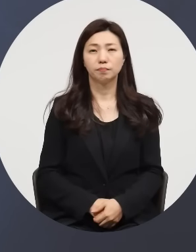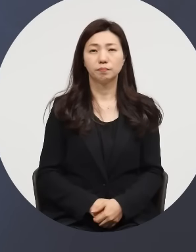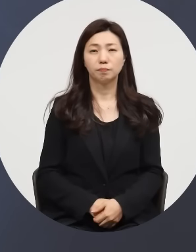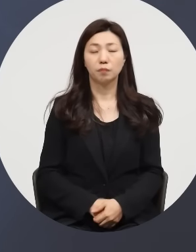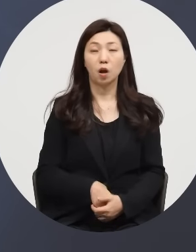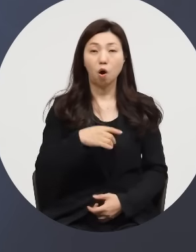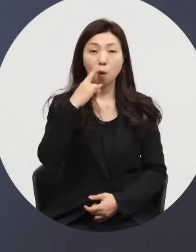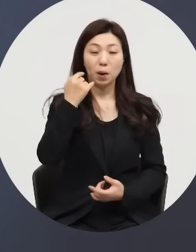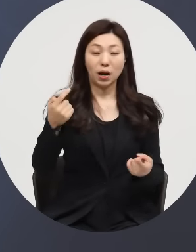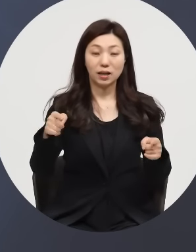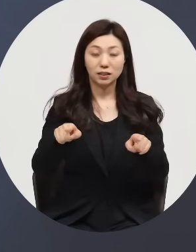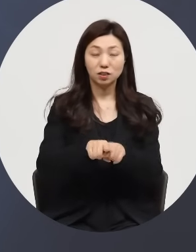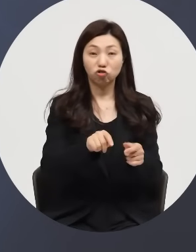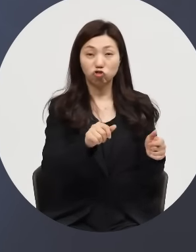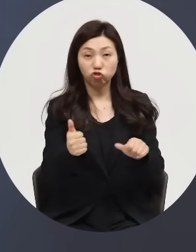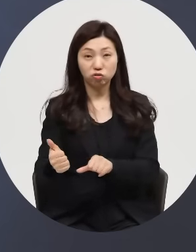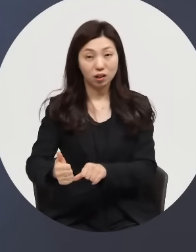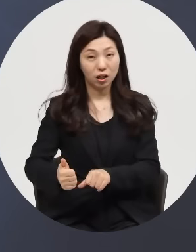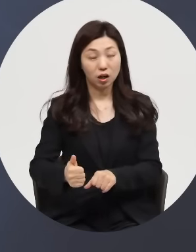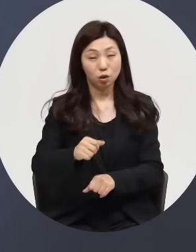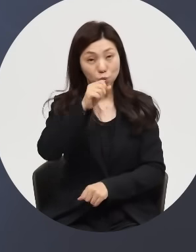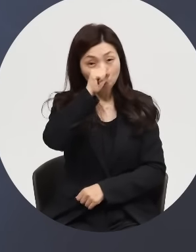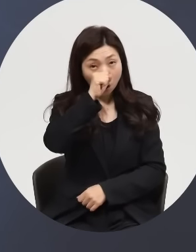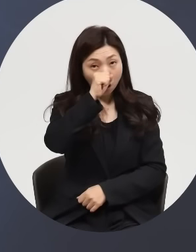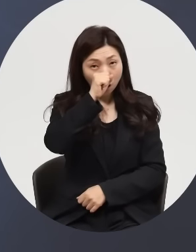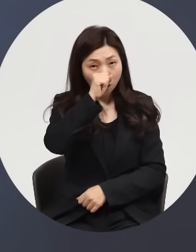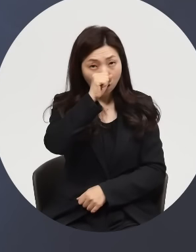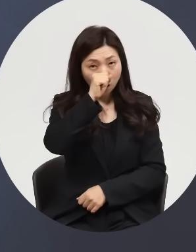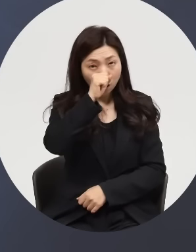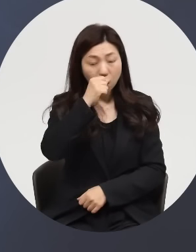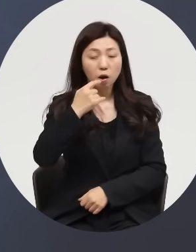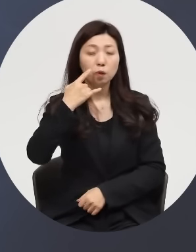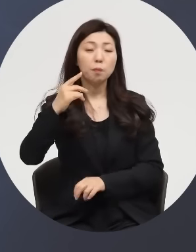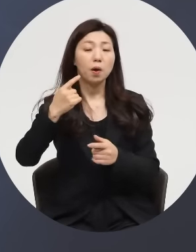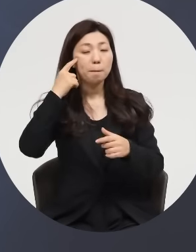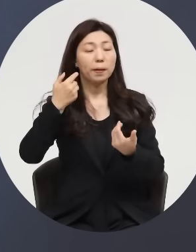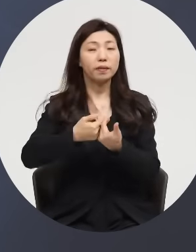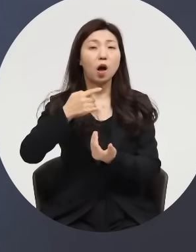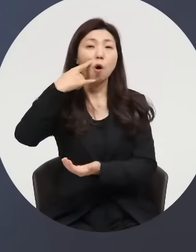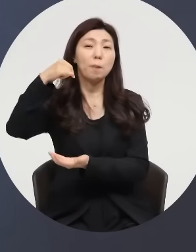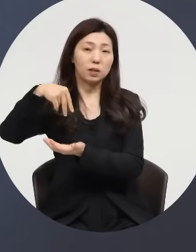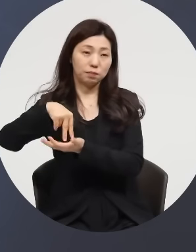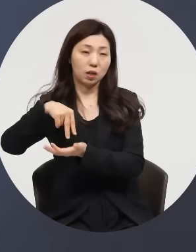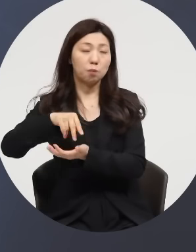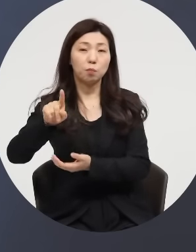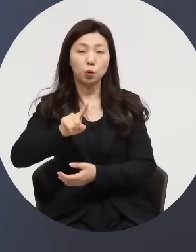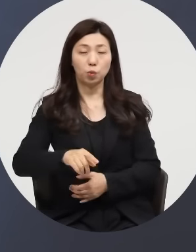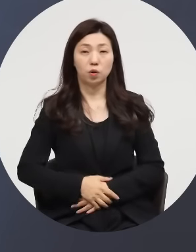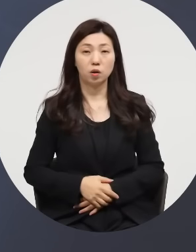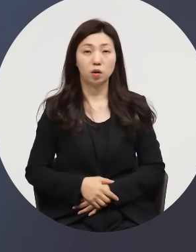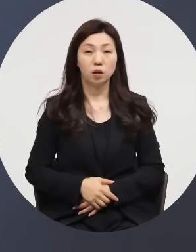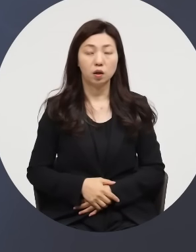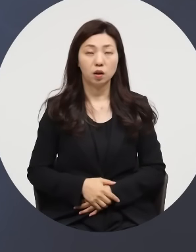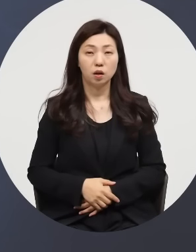그러면 같이 죽는 게 낫냐? 엄마 입장에서 봤어도 같이 죽는 게 나을까? 딸이라도 사는 게 나을까?